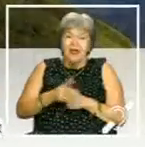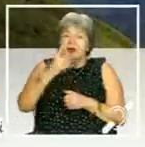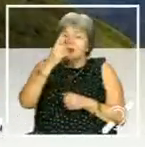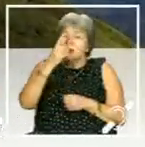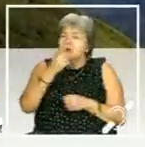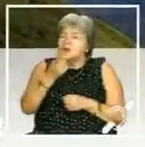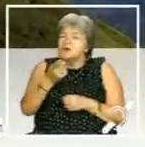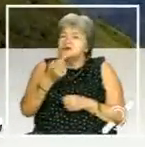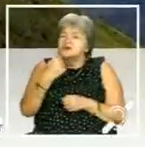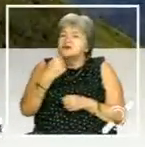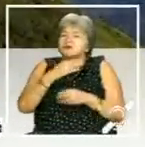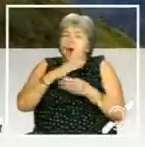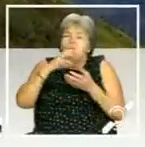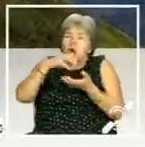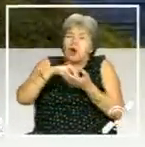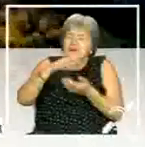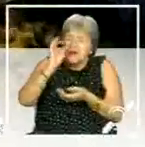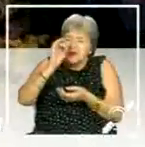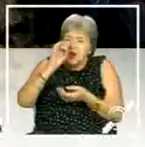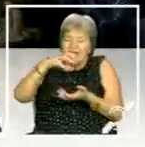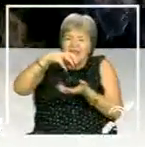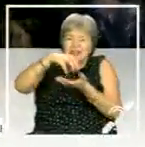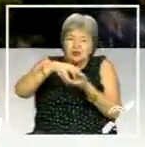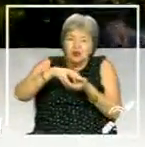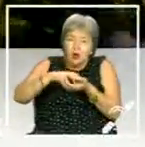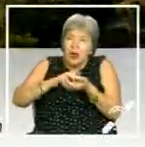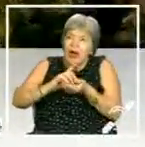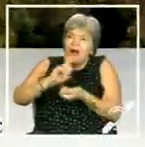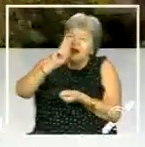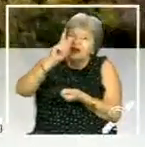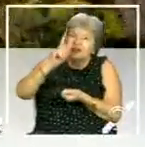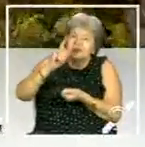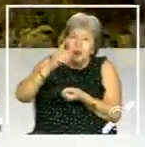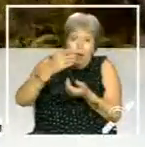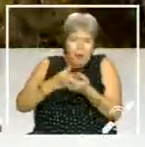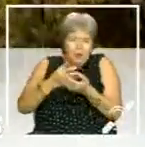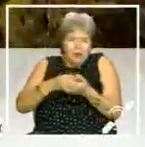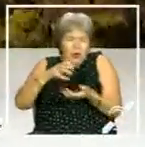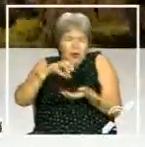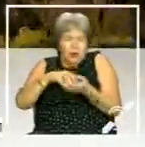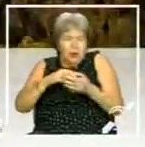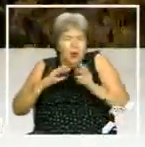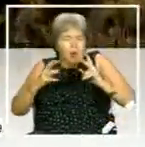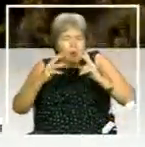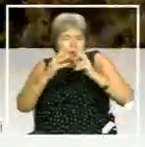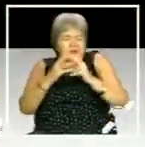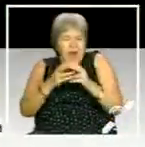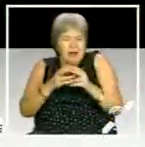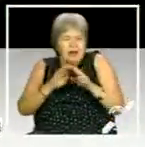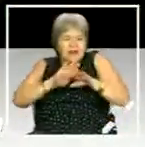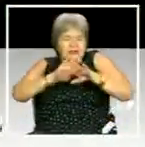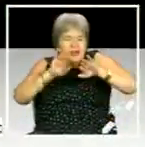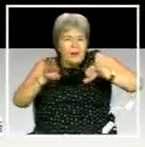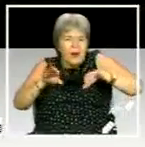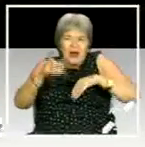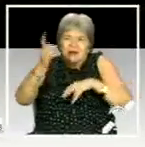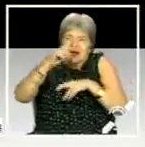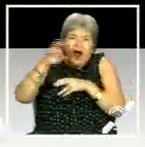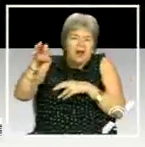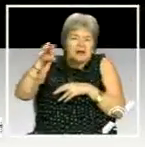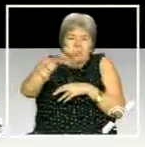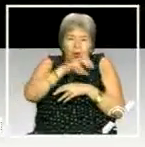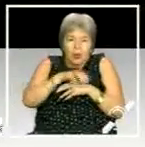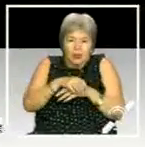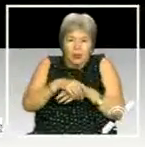tip special de relief numit și insulă la înălțime, pentru că este o zonă montană izolată de câmpiile din jur. Pădurea Mabu este o poveste